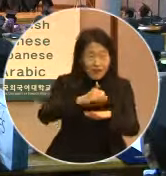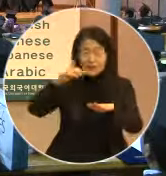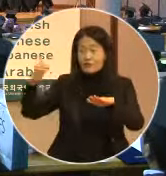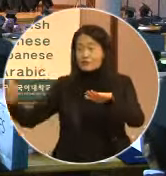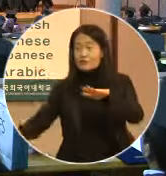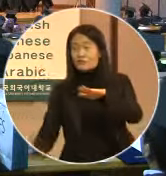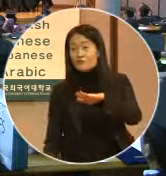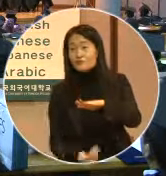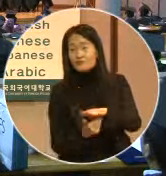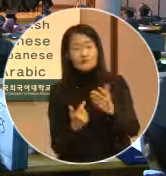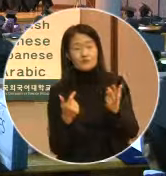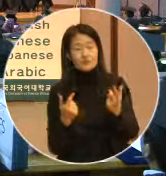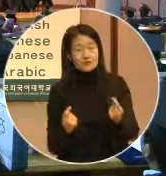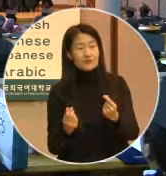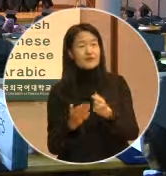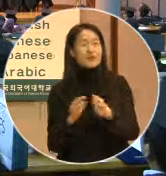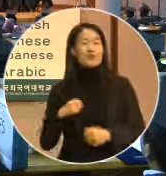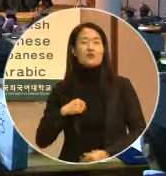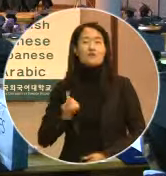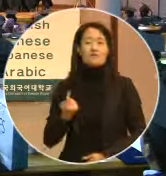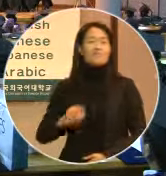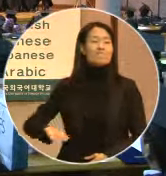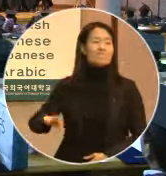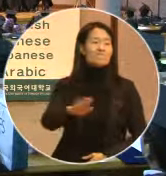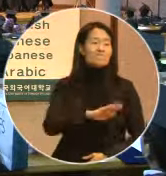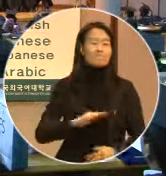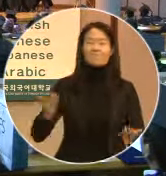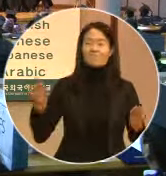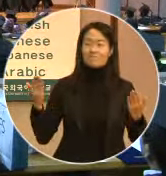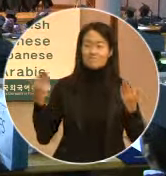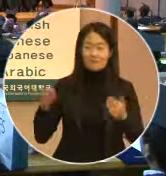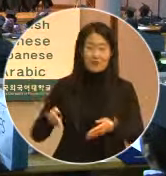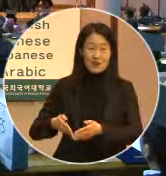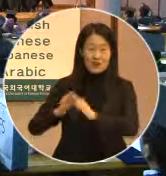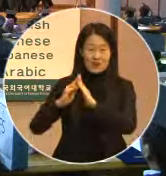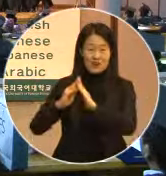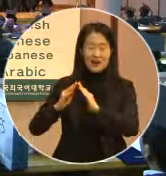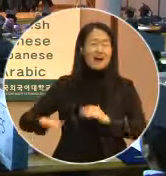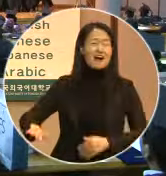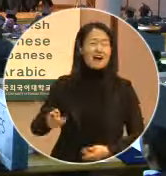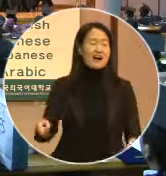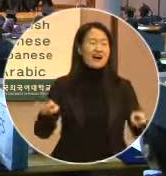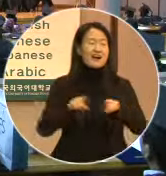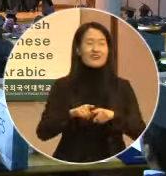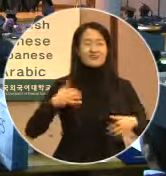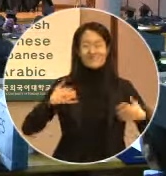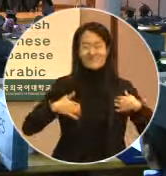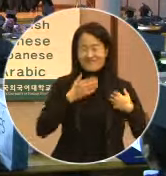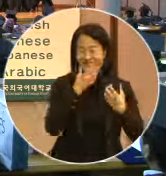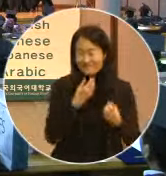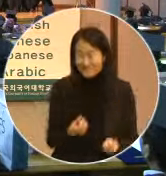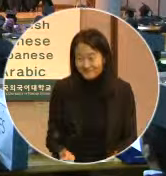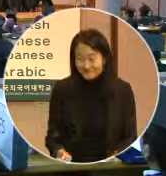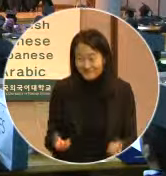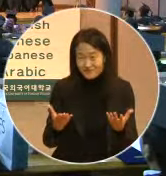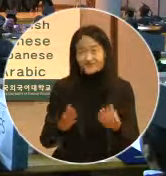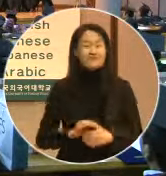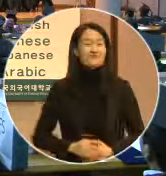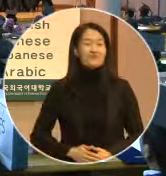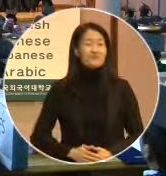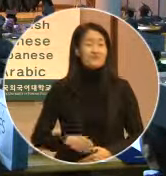독립 건물을 갖게 된 것을 모두가 함께 기쁘게 생각하고 축하드립니다.